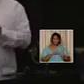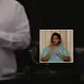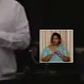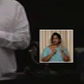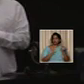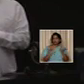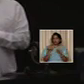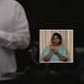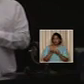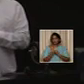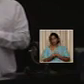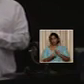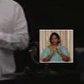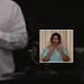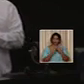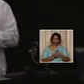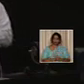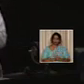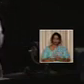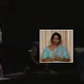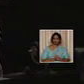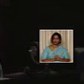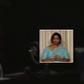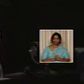गुप्तम दक्कर उनकना शुद्धवंत